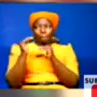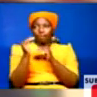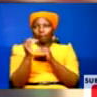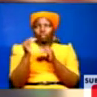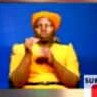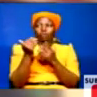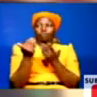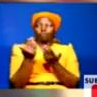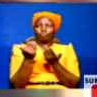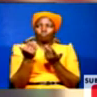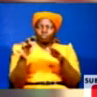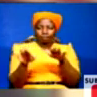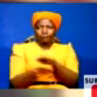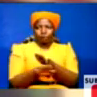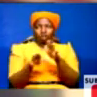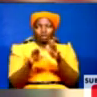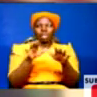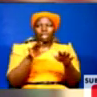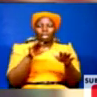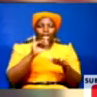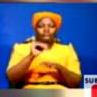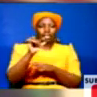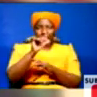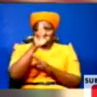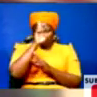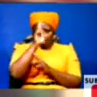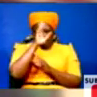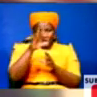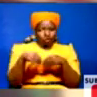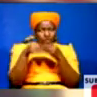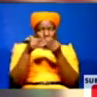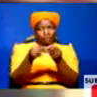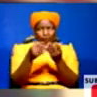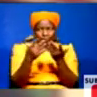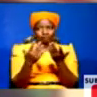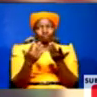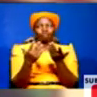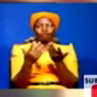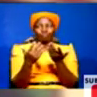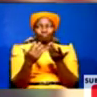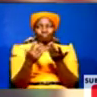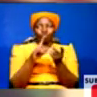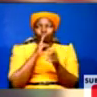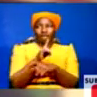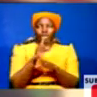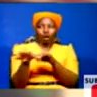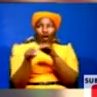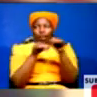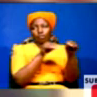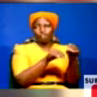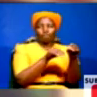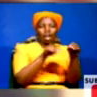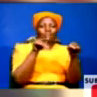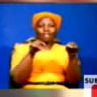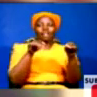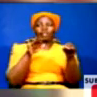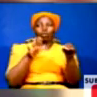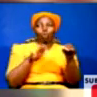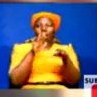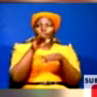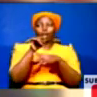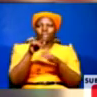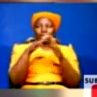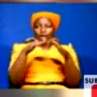usalama na usaidizi wa polisi katika kumhamisha Keitany kutoka katika nyumba hiyo. Hii inafuatia kutengana